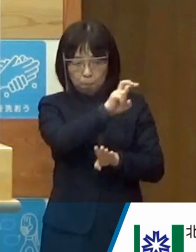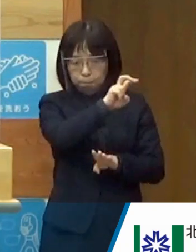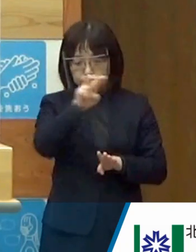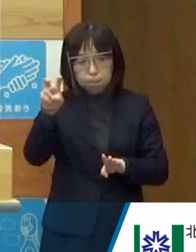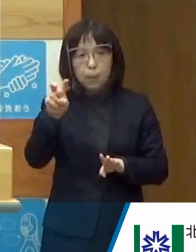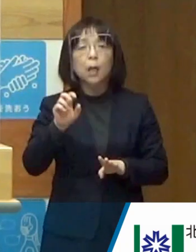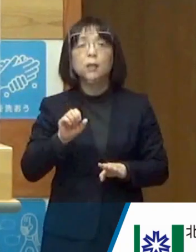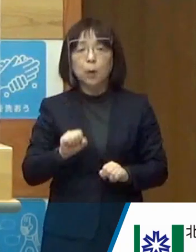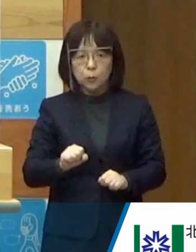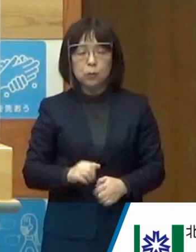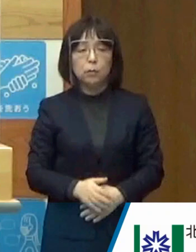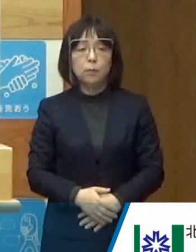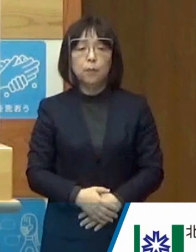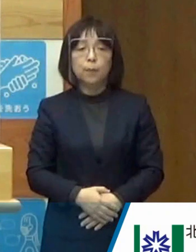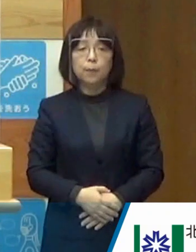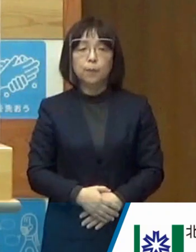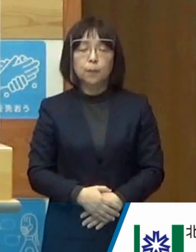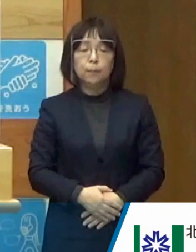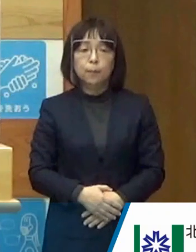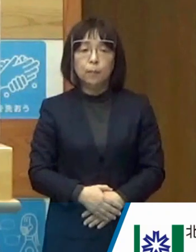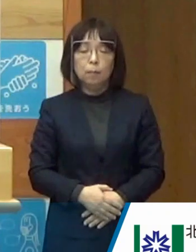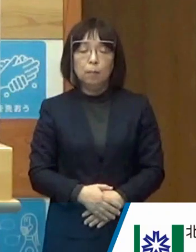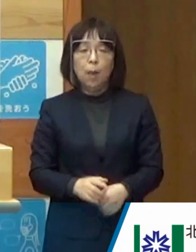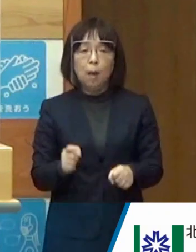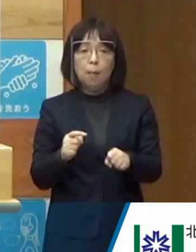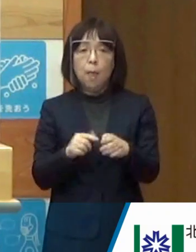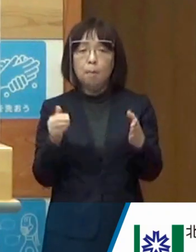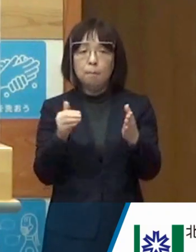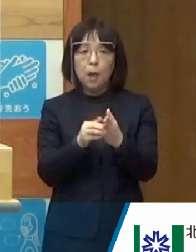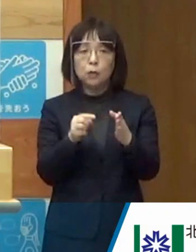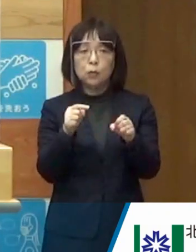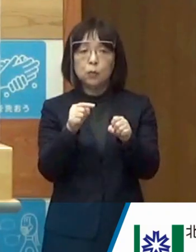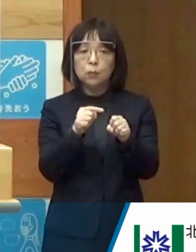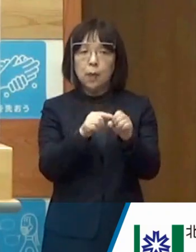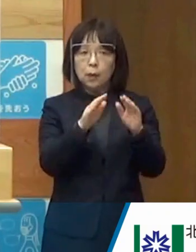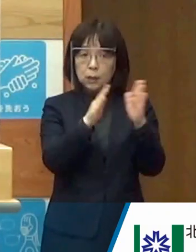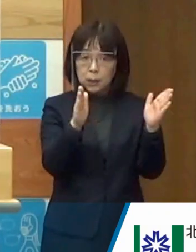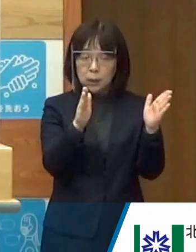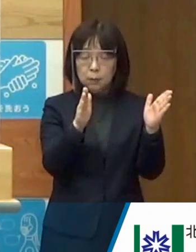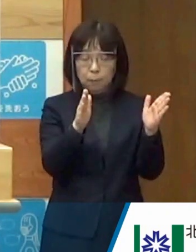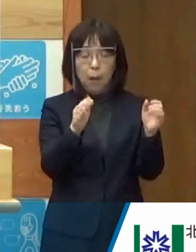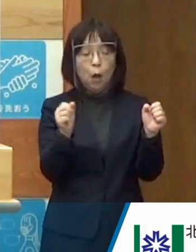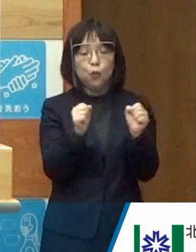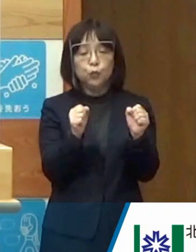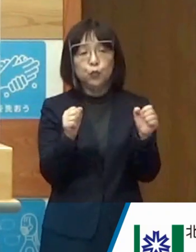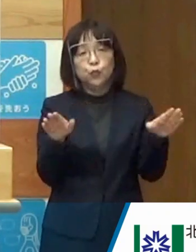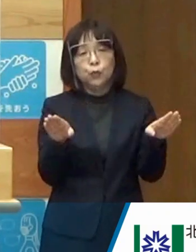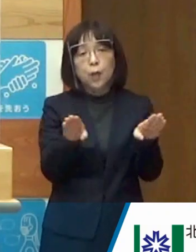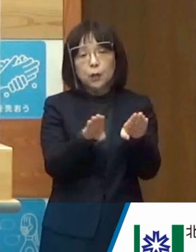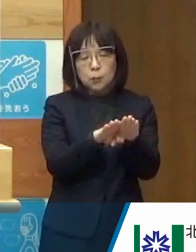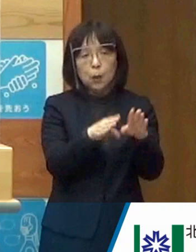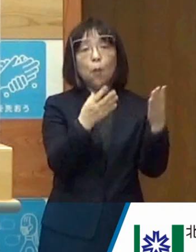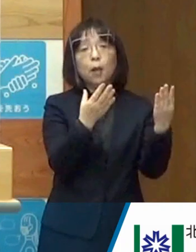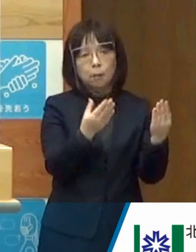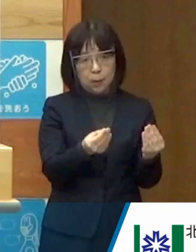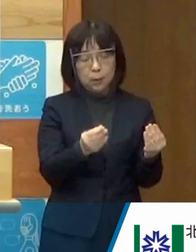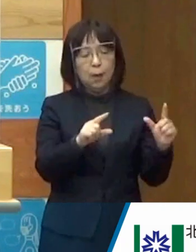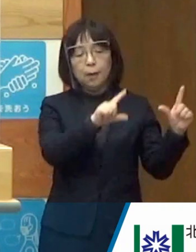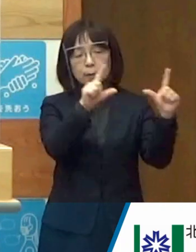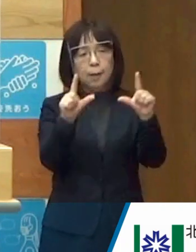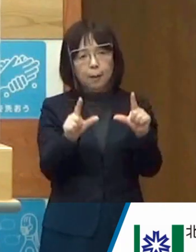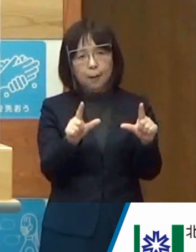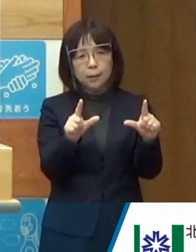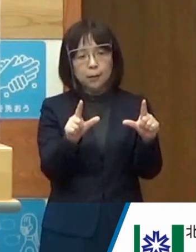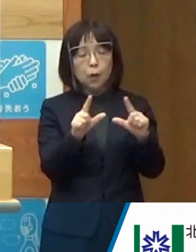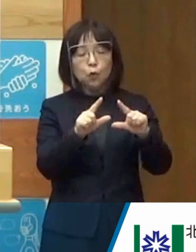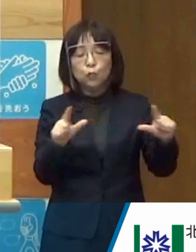ます。年末年始、そして冬休みが終わりました。生活が通常モ